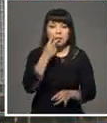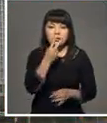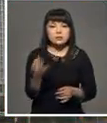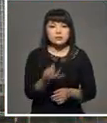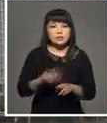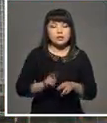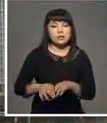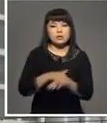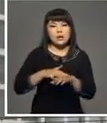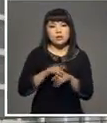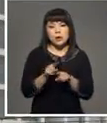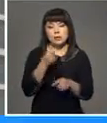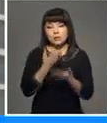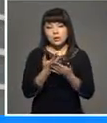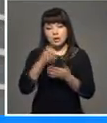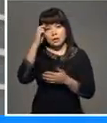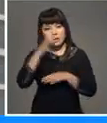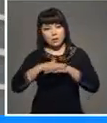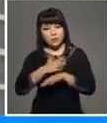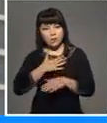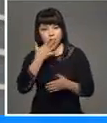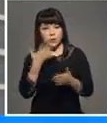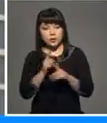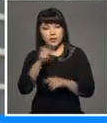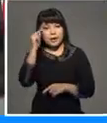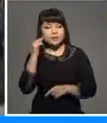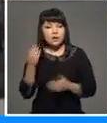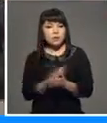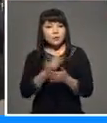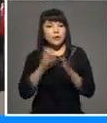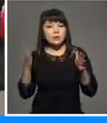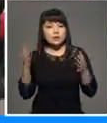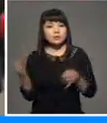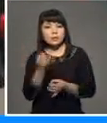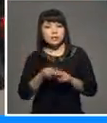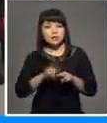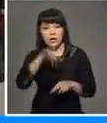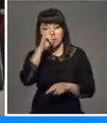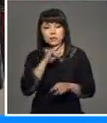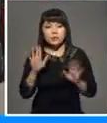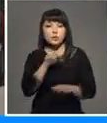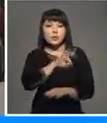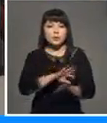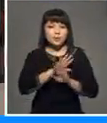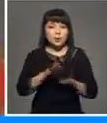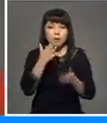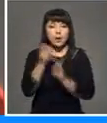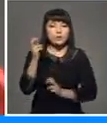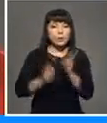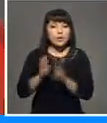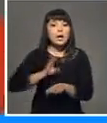Елімізде болып жатқан оңды өзгерістерді қалт жібермейтін қытайлық мамандардың айтуынша, бүгінде Қазақстан тек тұтынушы емес,